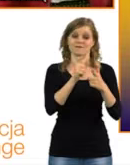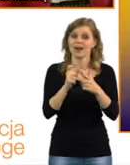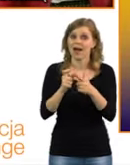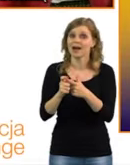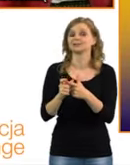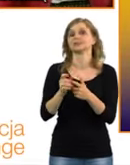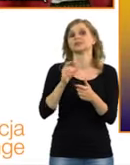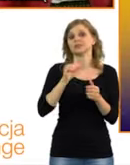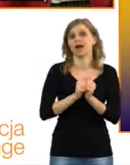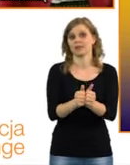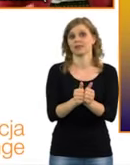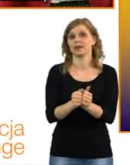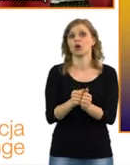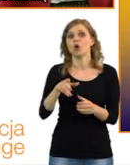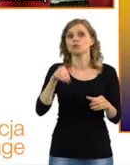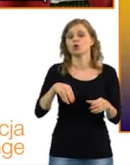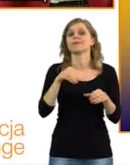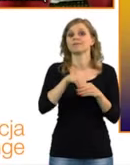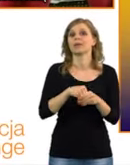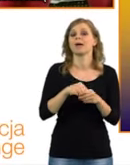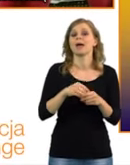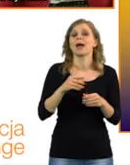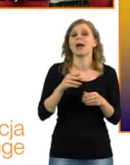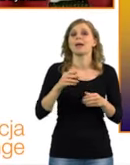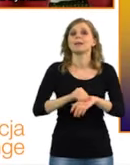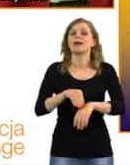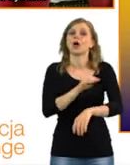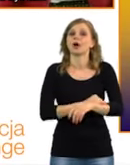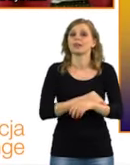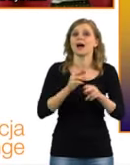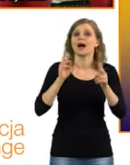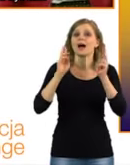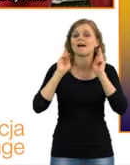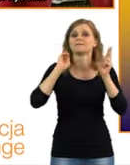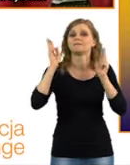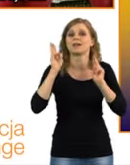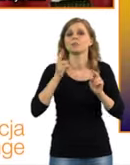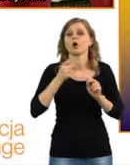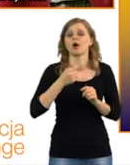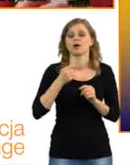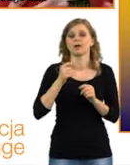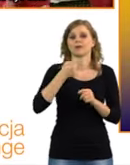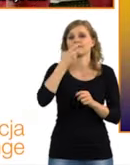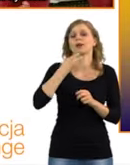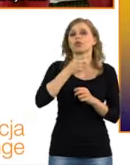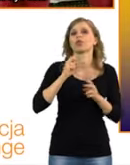tym celu możemy wykorzystać metodę werbotonalną, dzięki której u dziecka